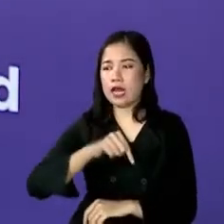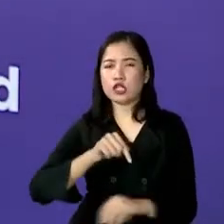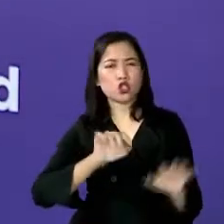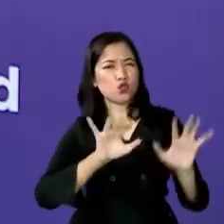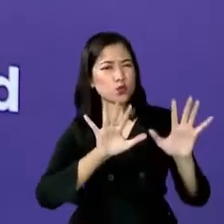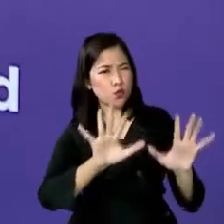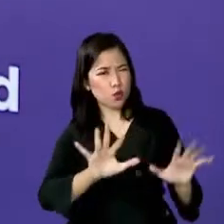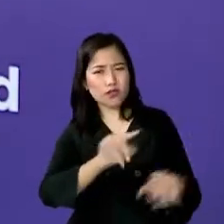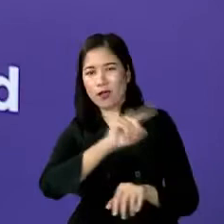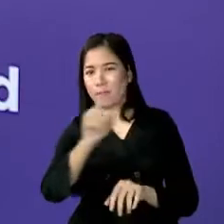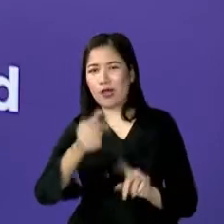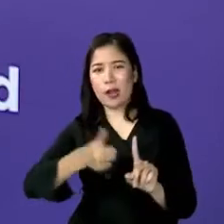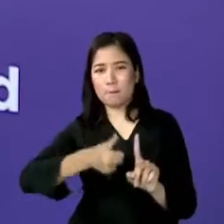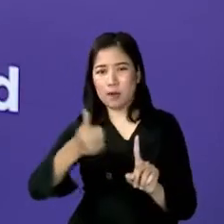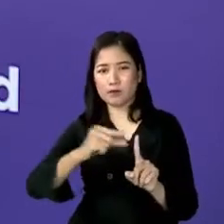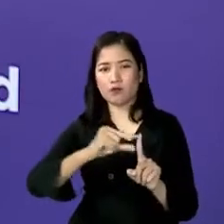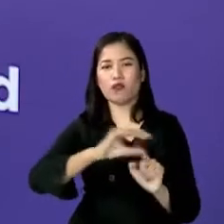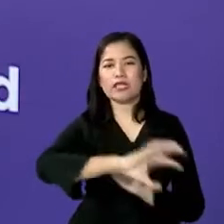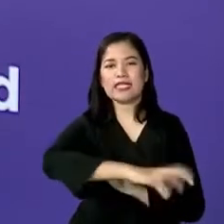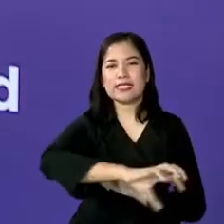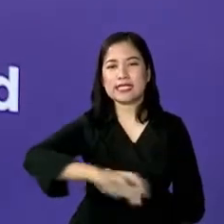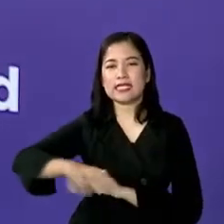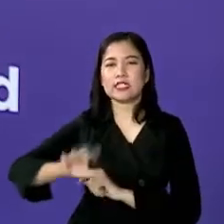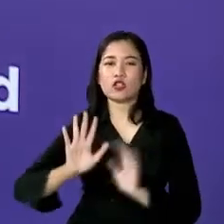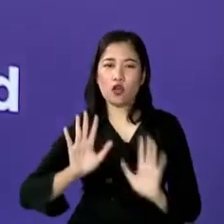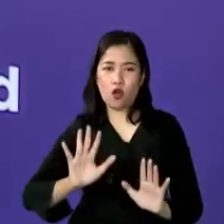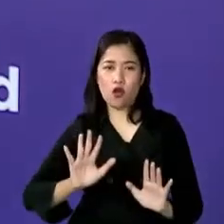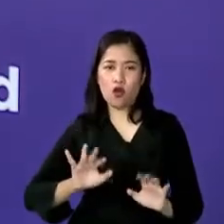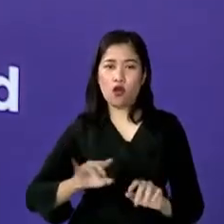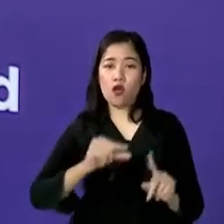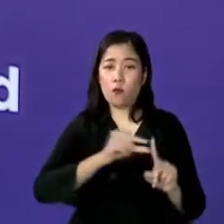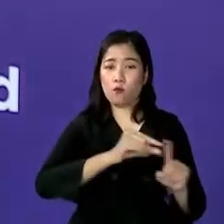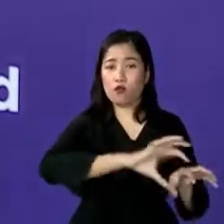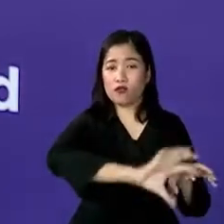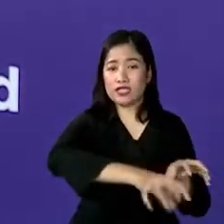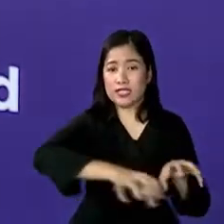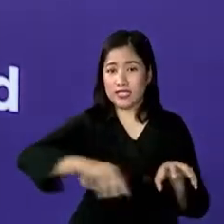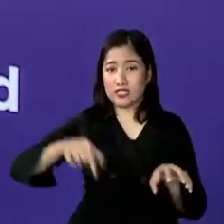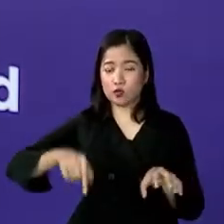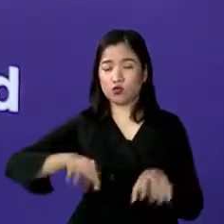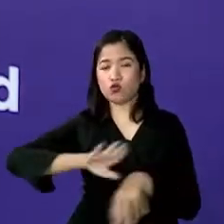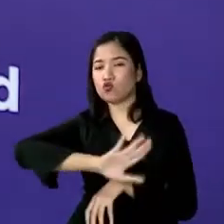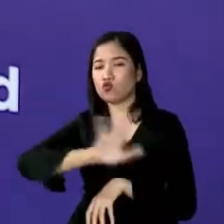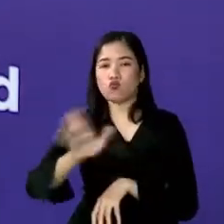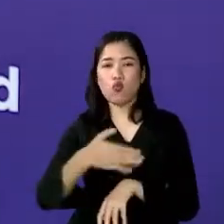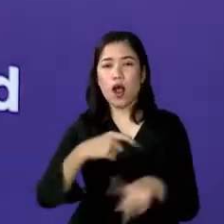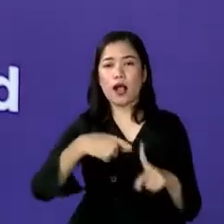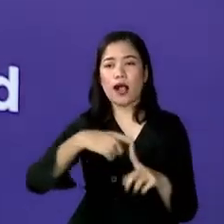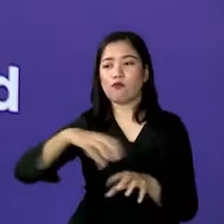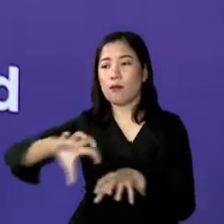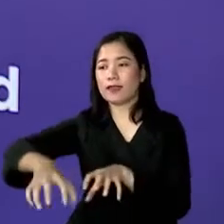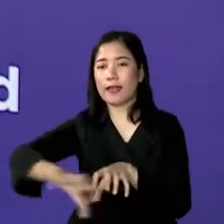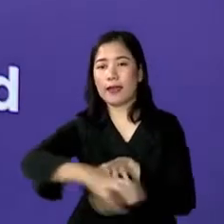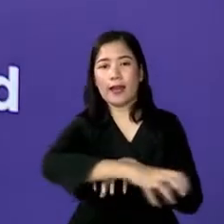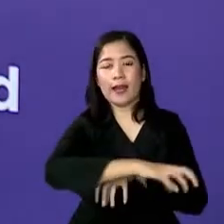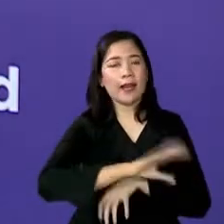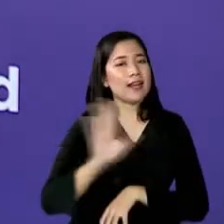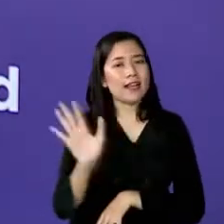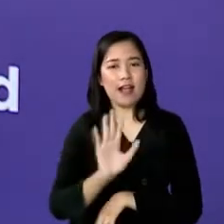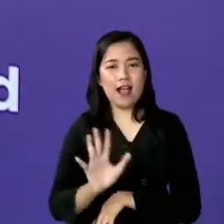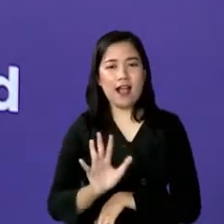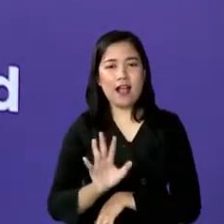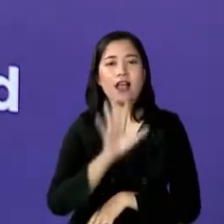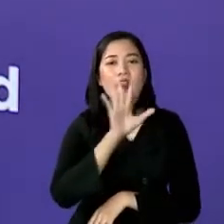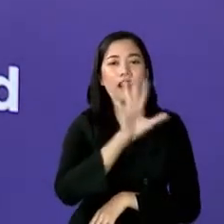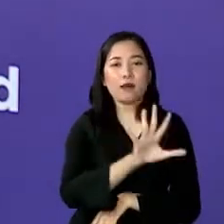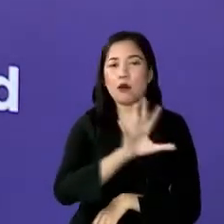10-16 provinsi kemudian juga dari provinsi tersebut ternyata tidak seluruh kabupaten juga mengenai itu jadi